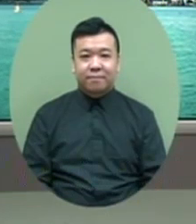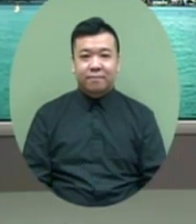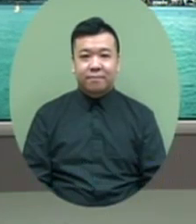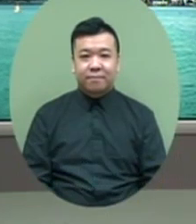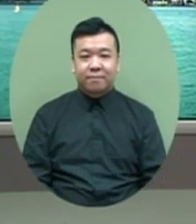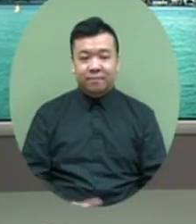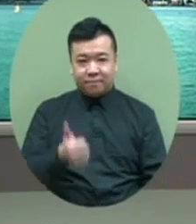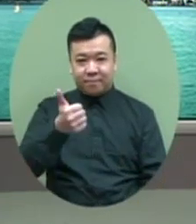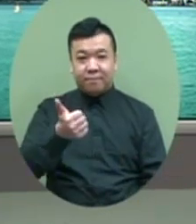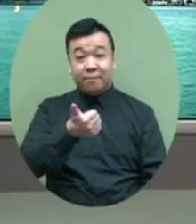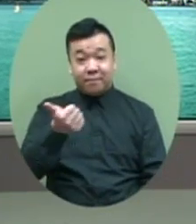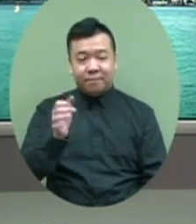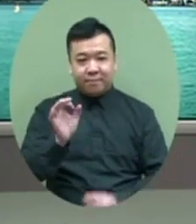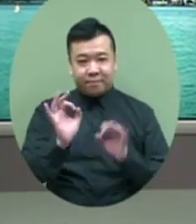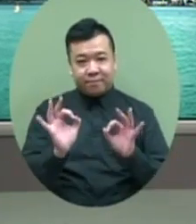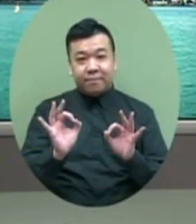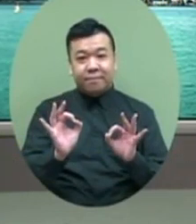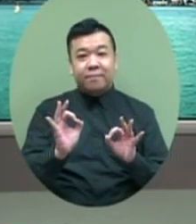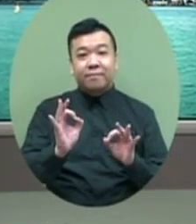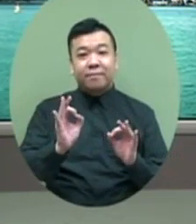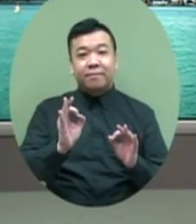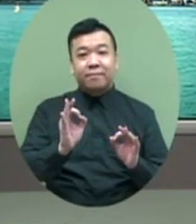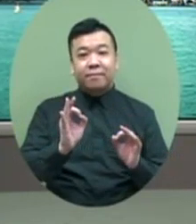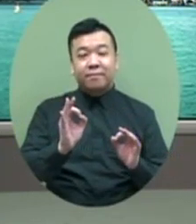好 ，OK， 好啊，咁咧就